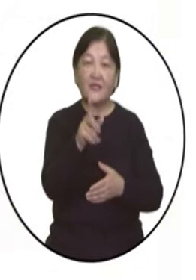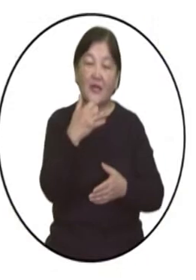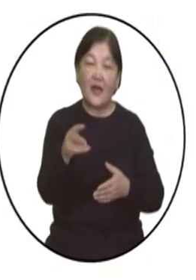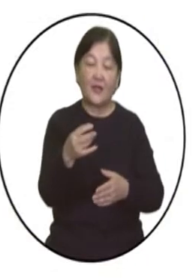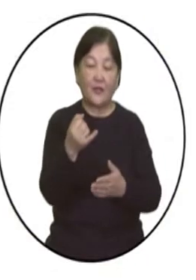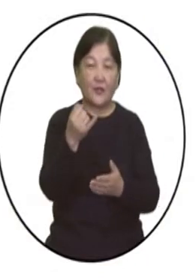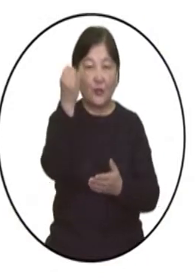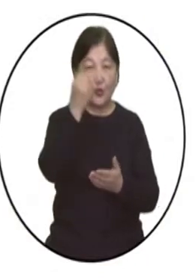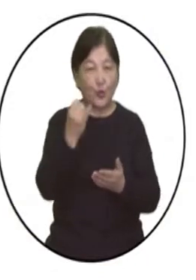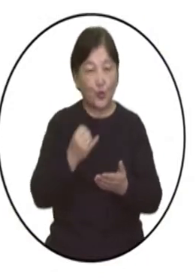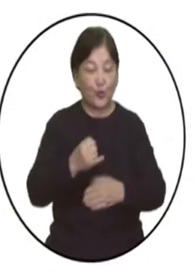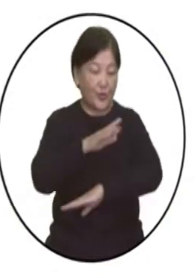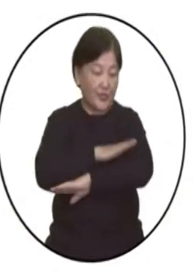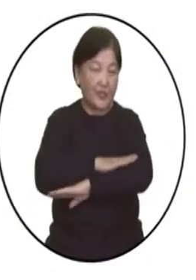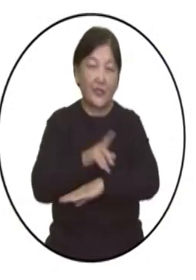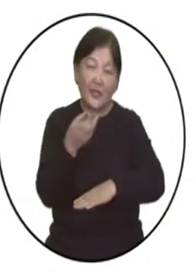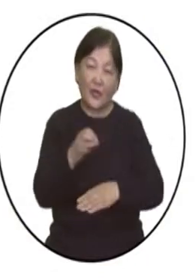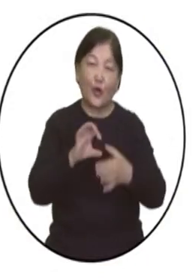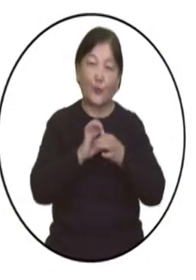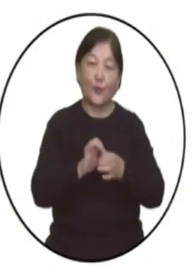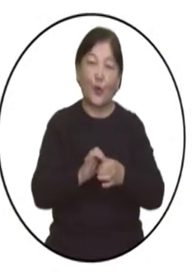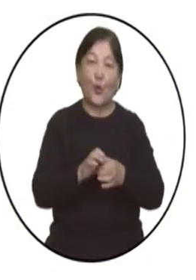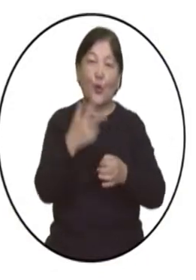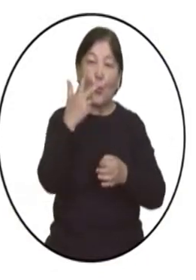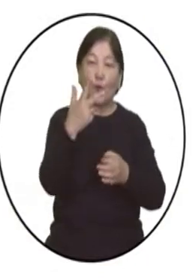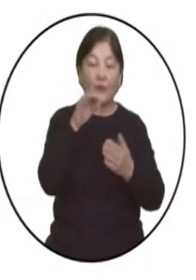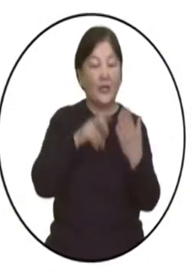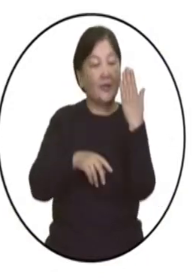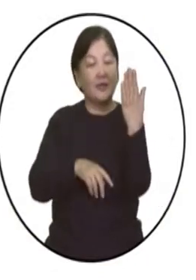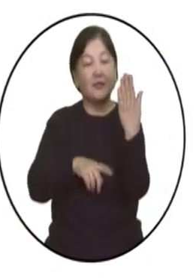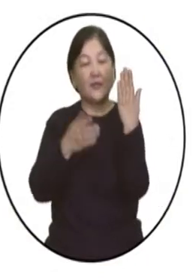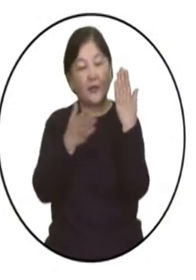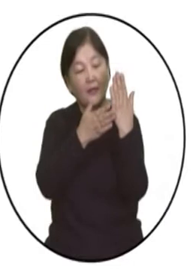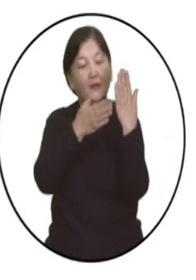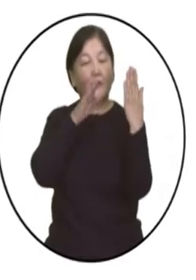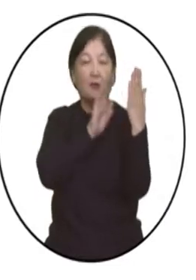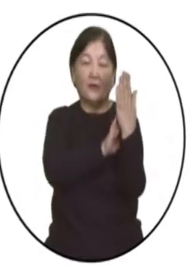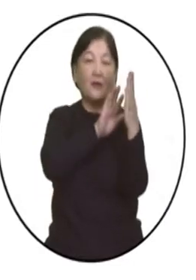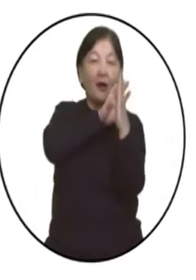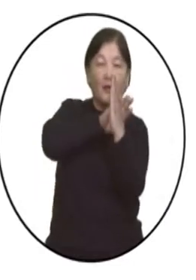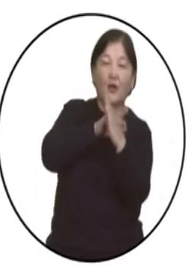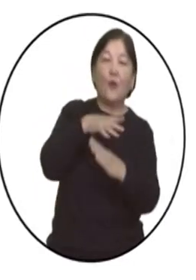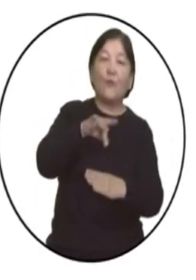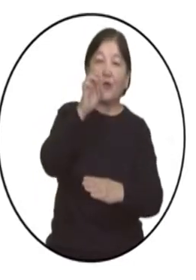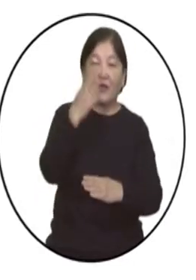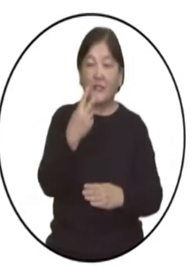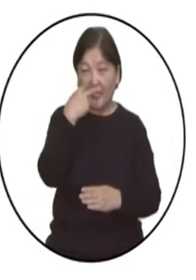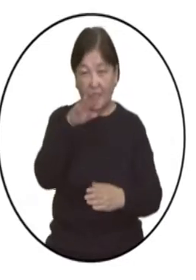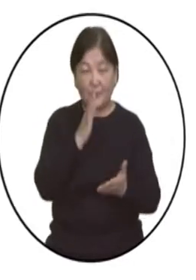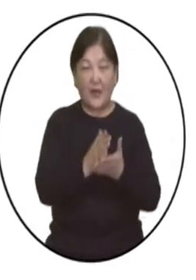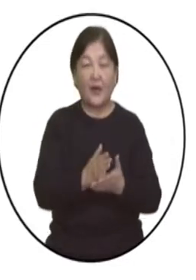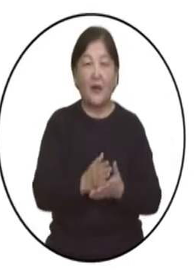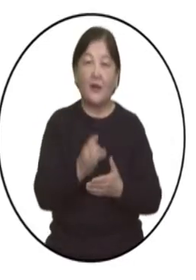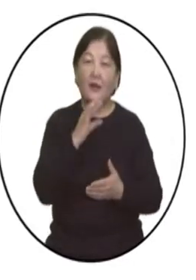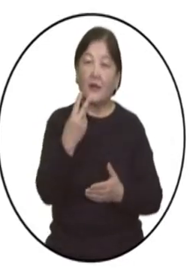дээр мөн 3 талаас харах проект дээр бас авч үздэг байгаа. За ингээд